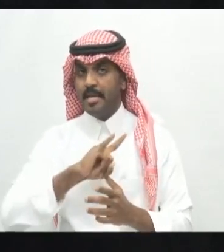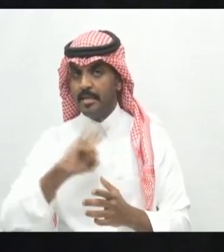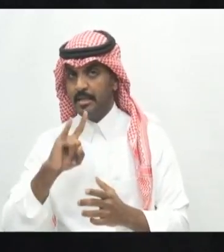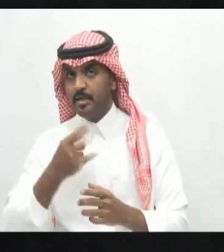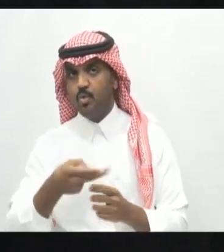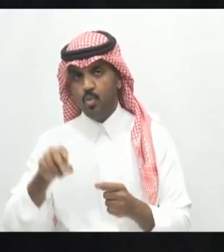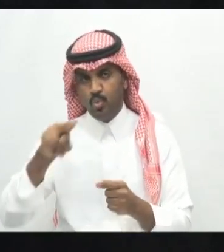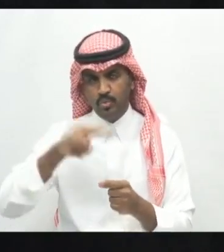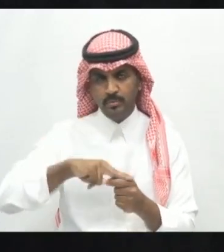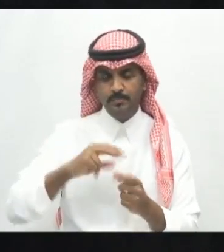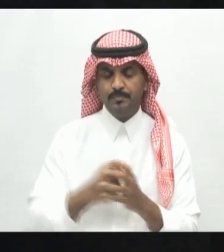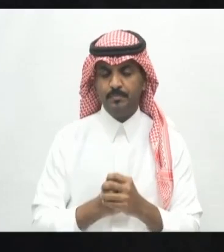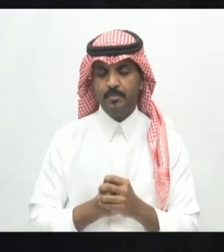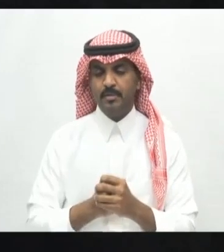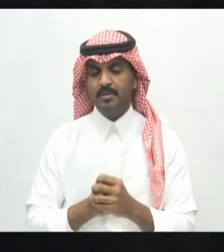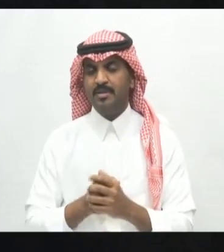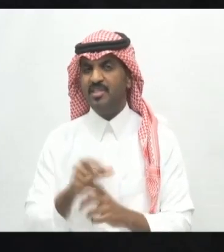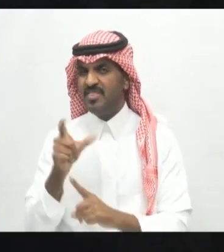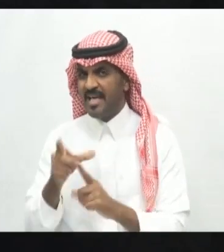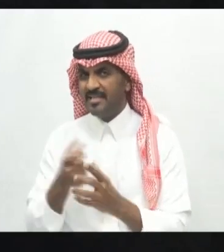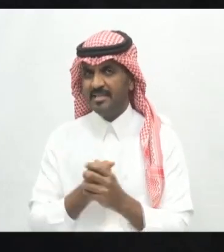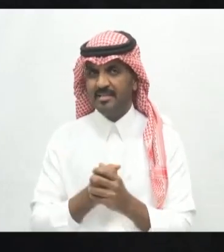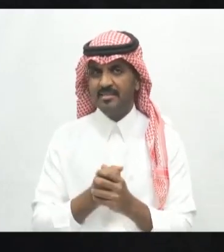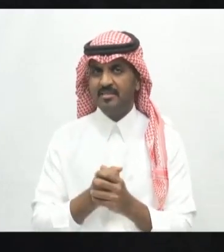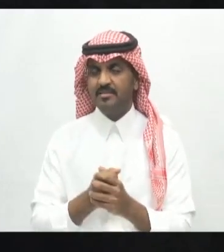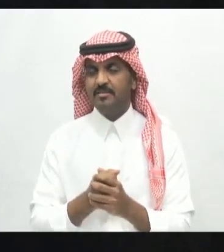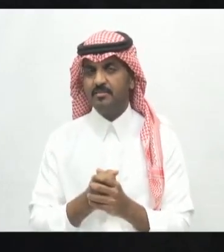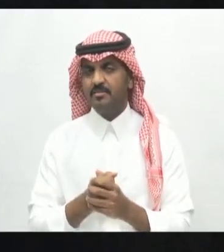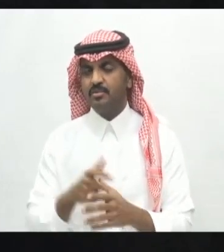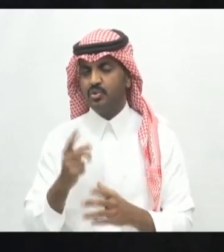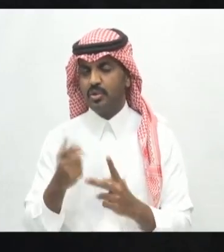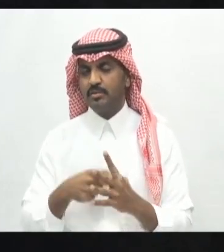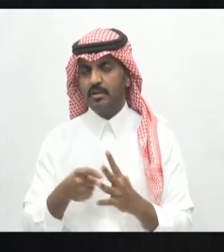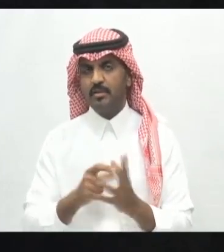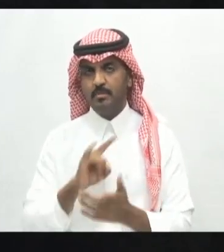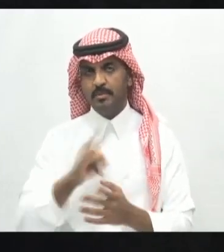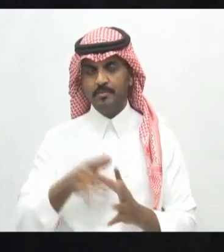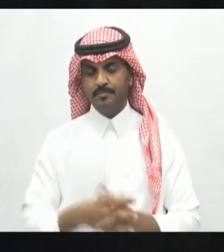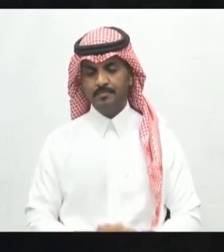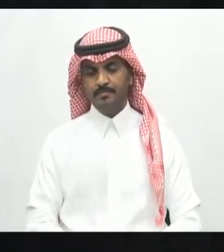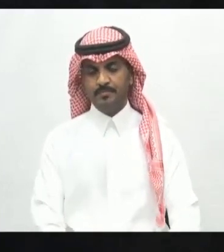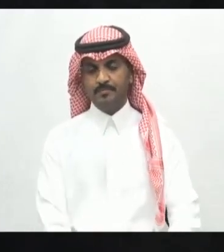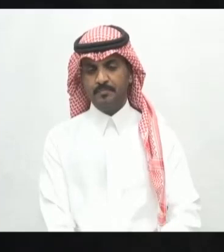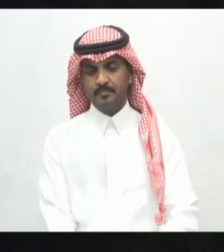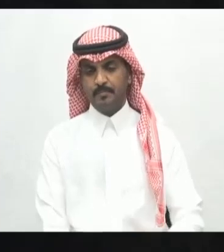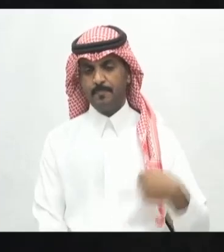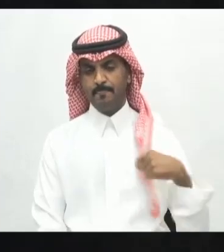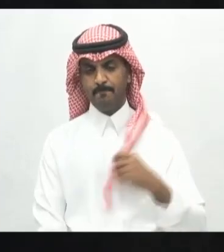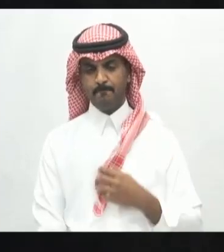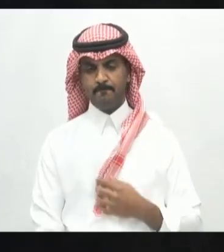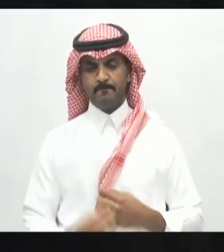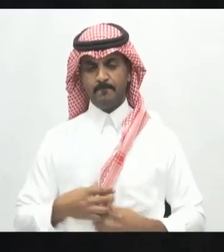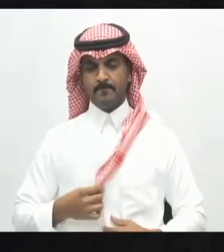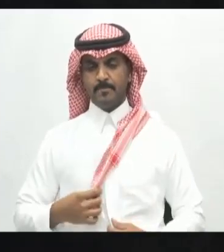يرجع او يعود الى ذات المنهي عنه او الى شرط لهذا المنهي عنه ناتي هنا الى